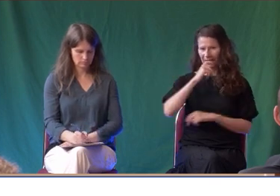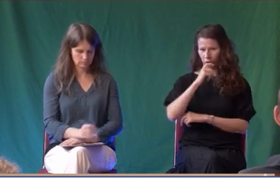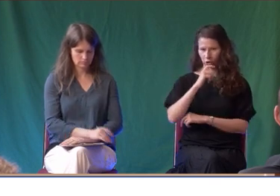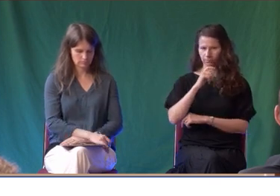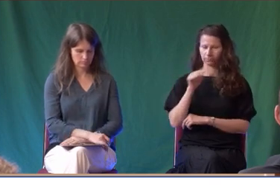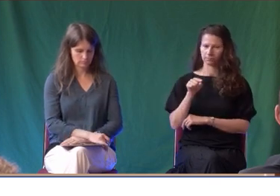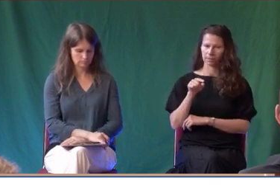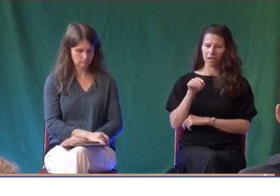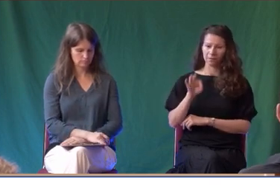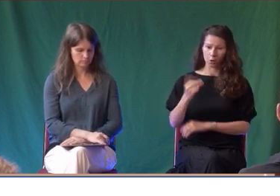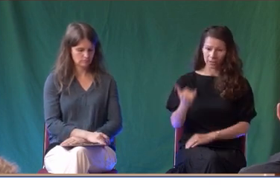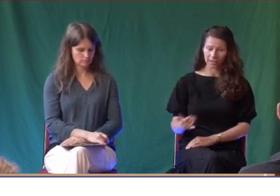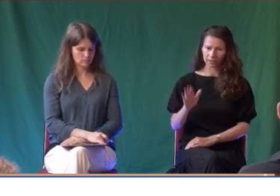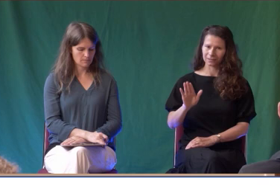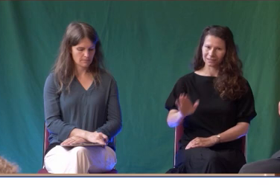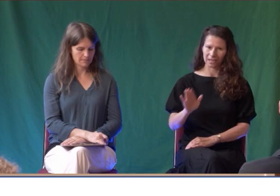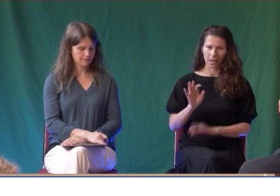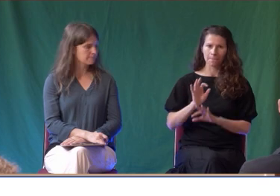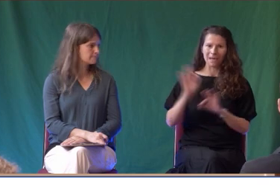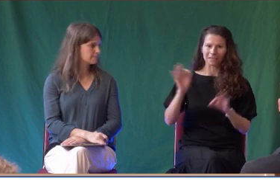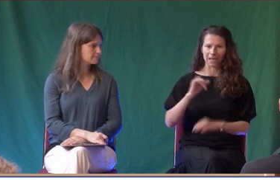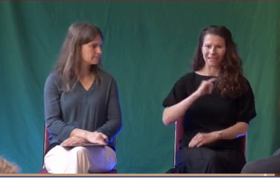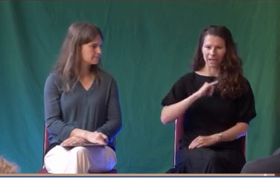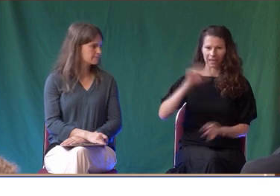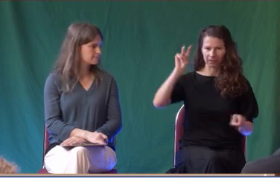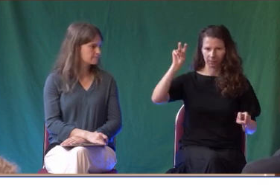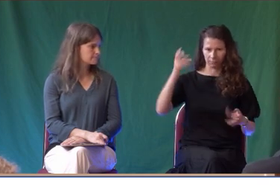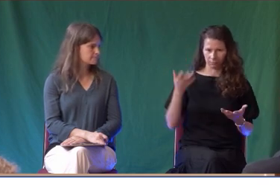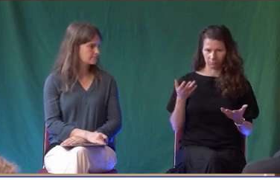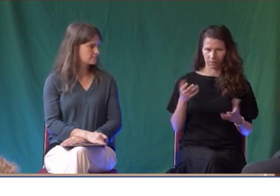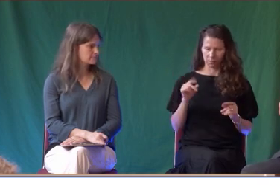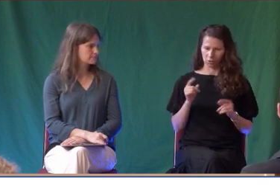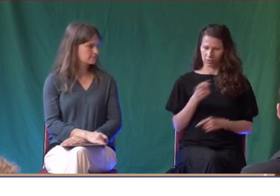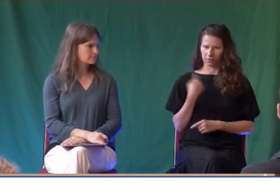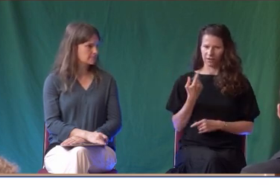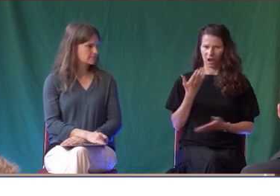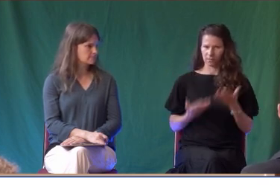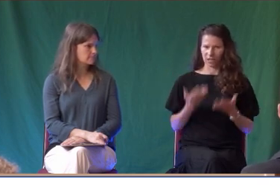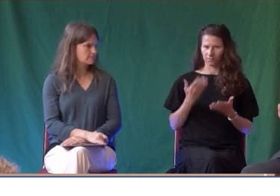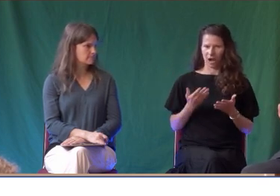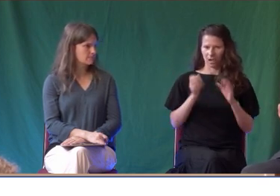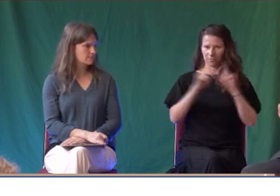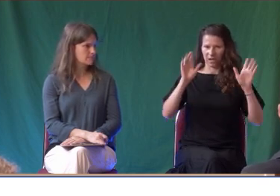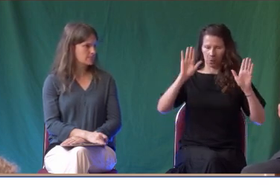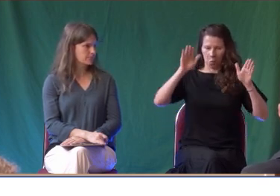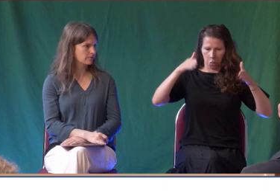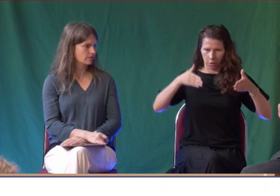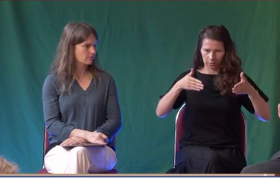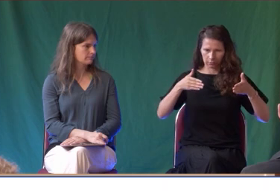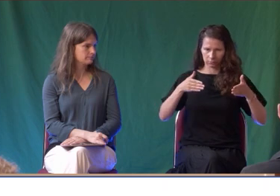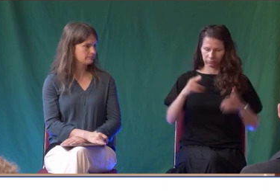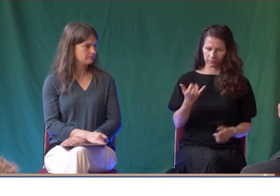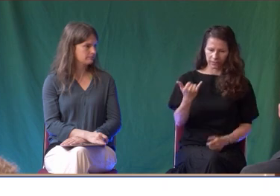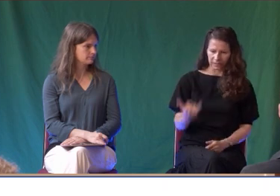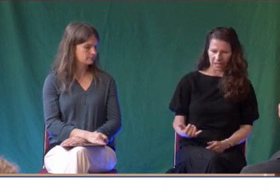im besten Interesse des Kindes nicht so eng wie das bei uns manchmal gesehen wird sozusagen solange dem das